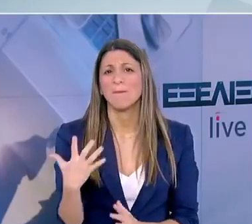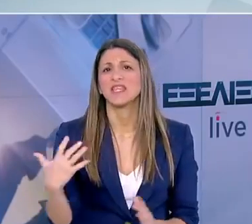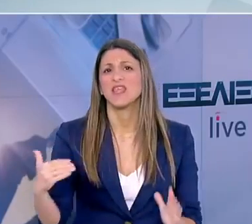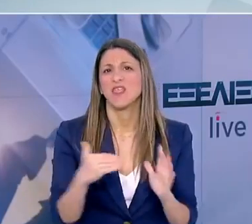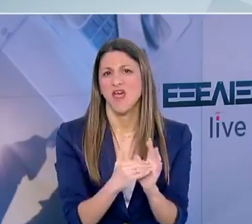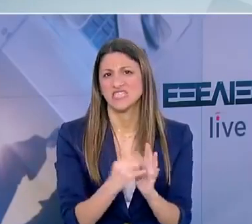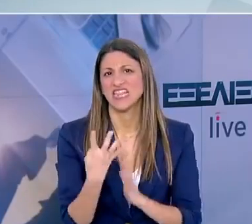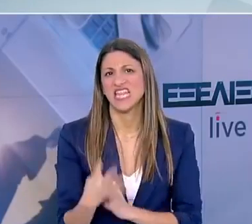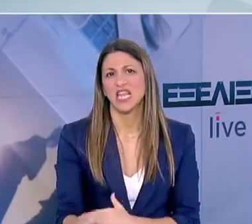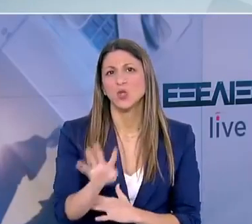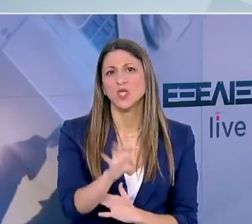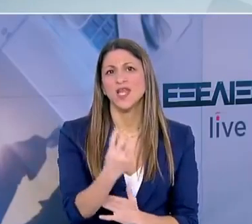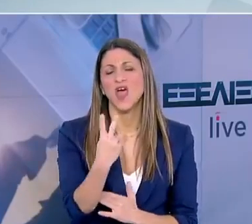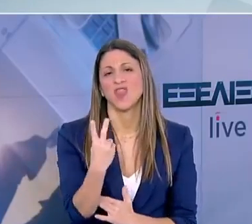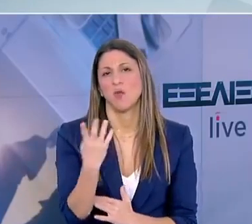35.432 κλινικά δείγματα.